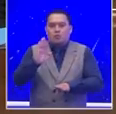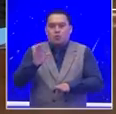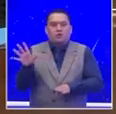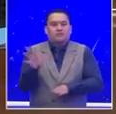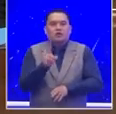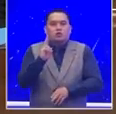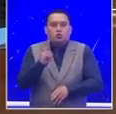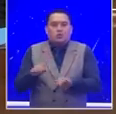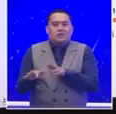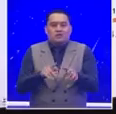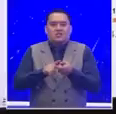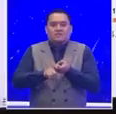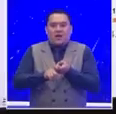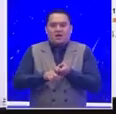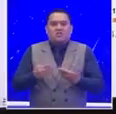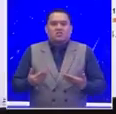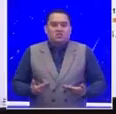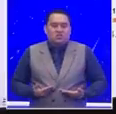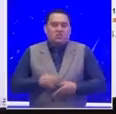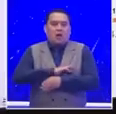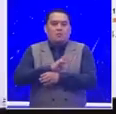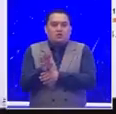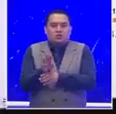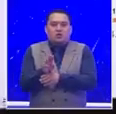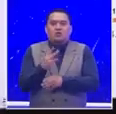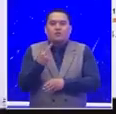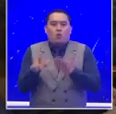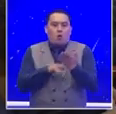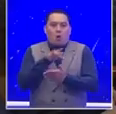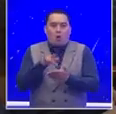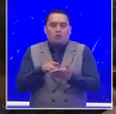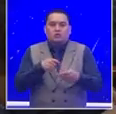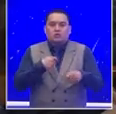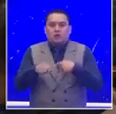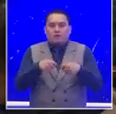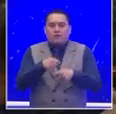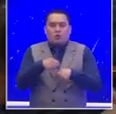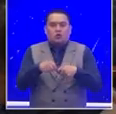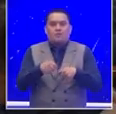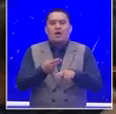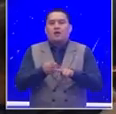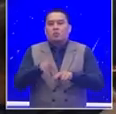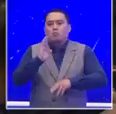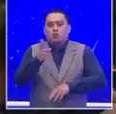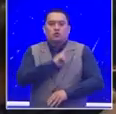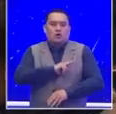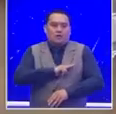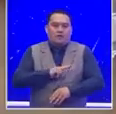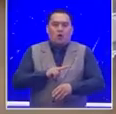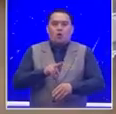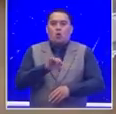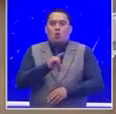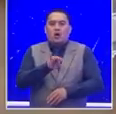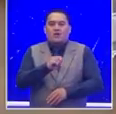исключением тех, чья деятельность связана с жизнеобеспечением двух мегаполисов и здоровьем населения. Также для дальнейшего сдерживания